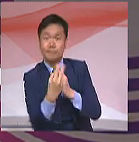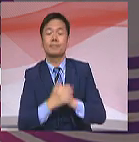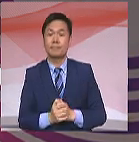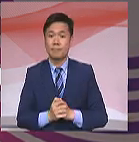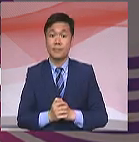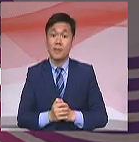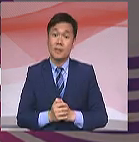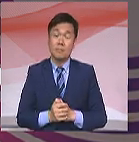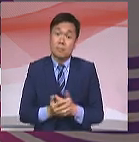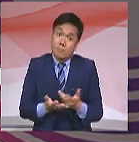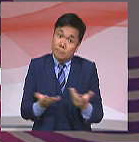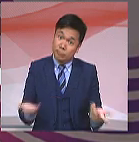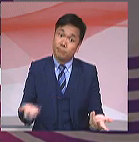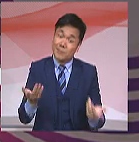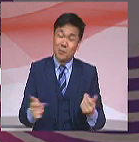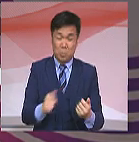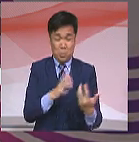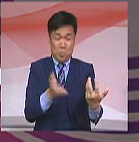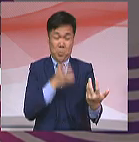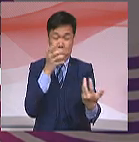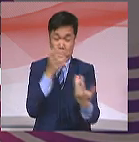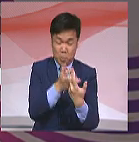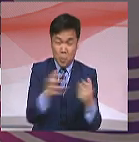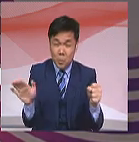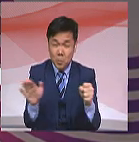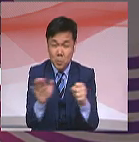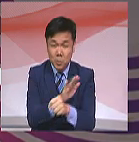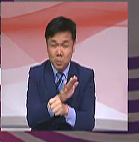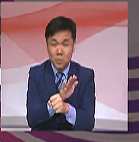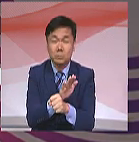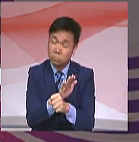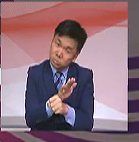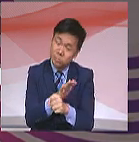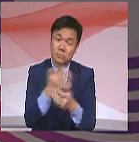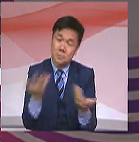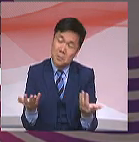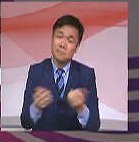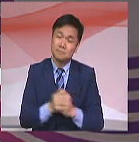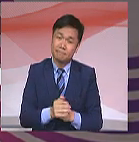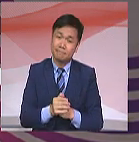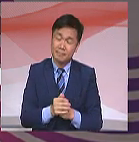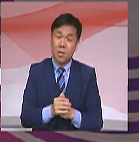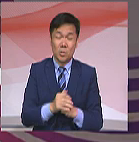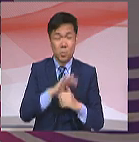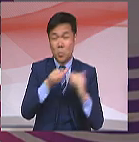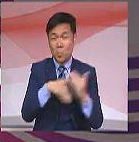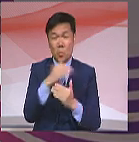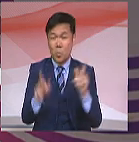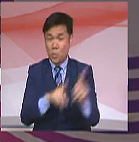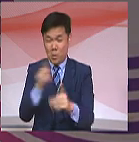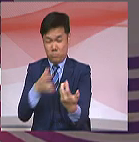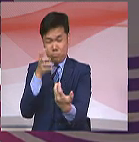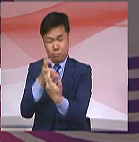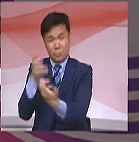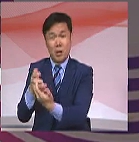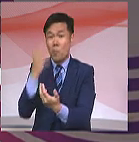Mungkin kami tidak dapat memenuhi kehendak atau memenuhi keperluan semua pihak dalam keadaan penuh